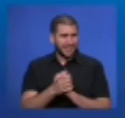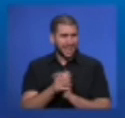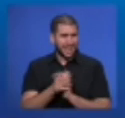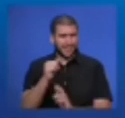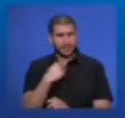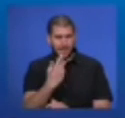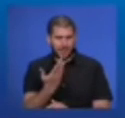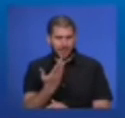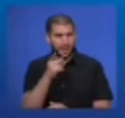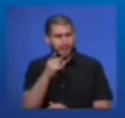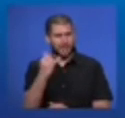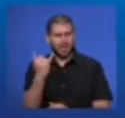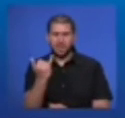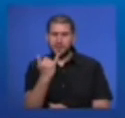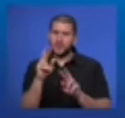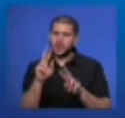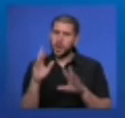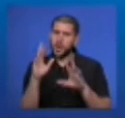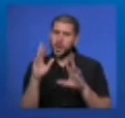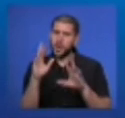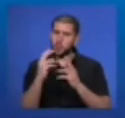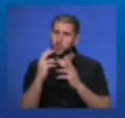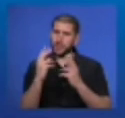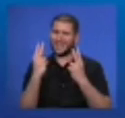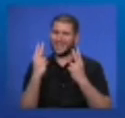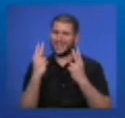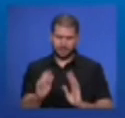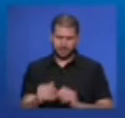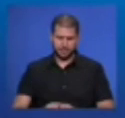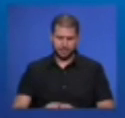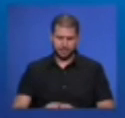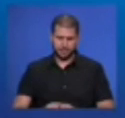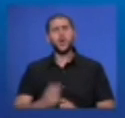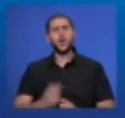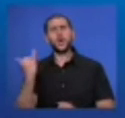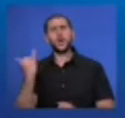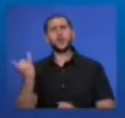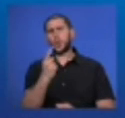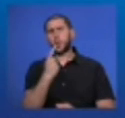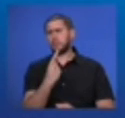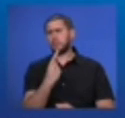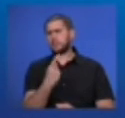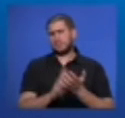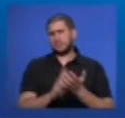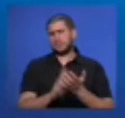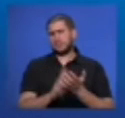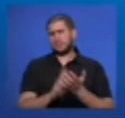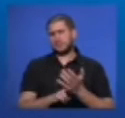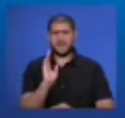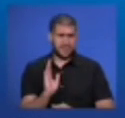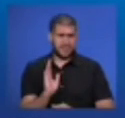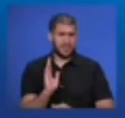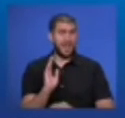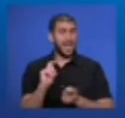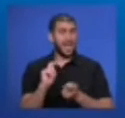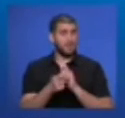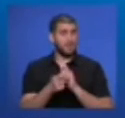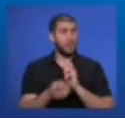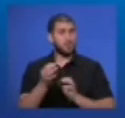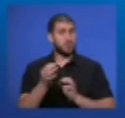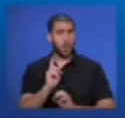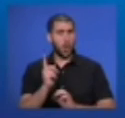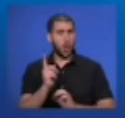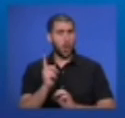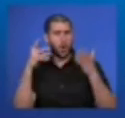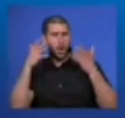כי אתה תמיד, יש לך עמדה מאוד ערכית בדברים האלה. וכל הזמן אתה אומר בצדק, אבל הרפורמה המשפטית לא עוסקת